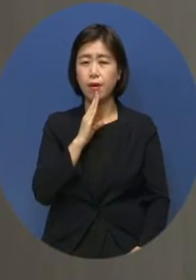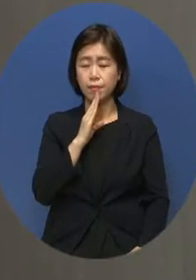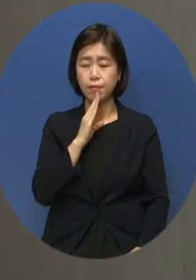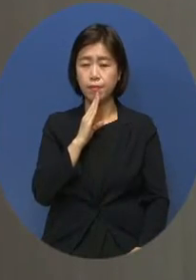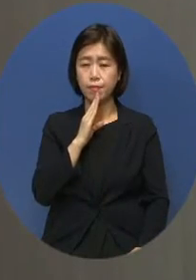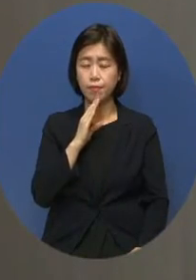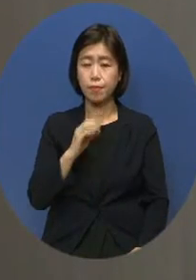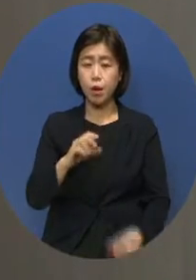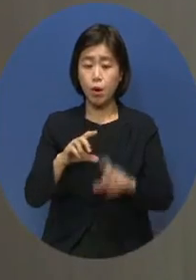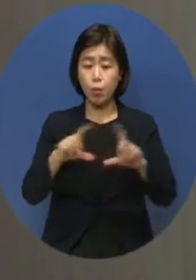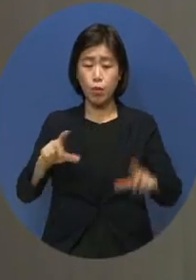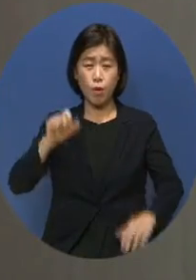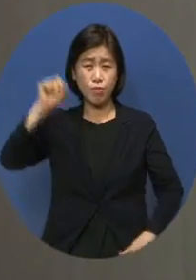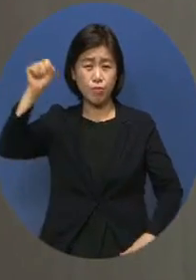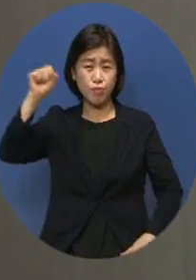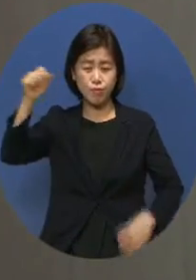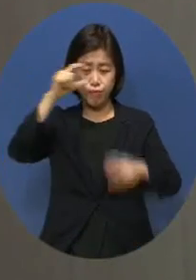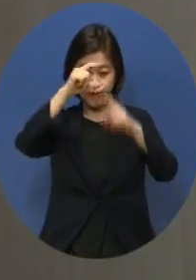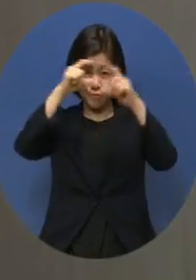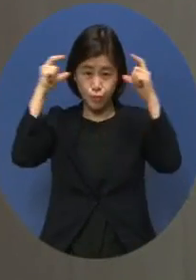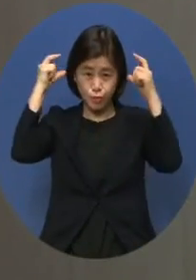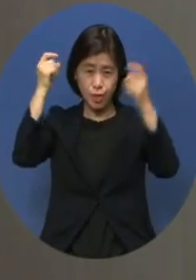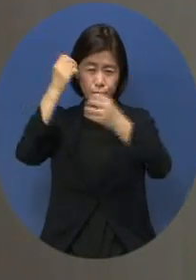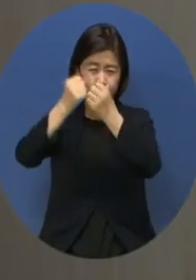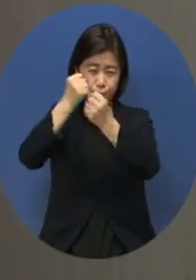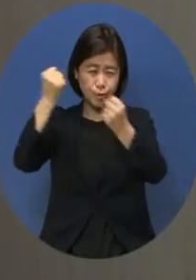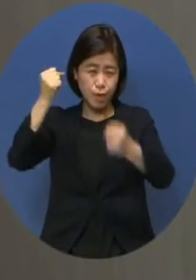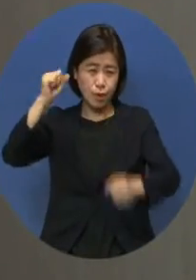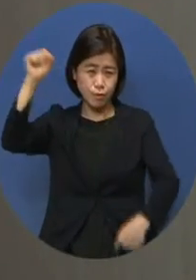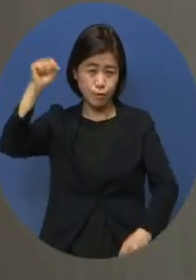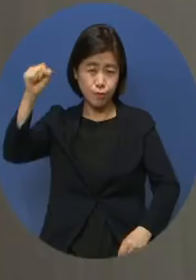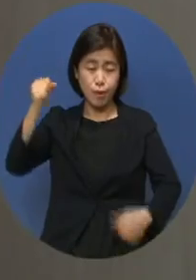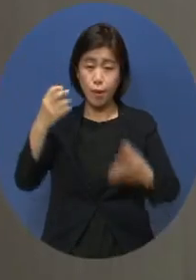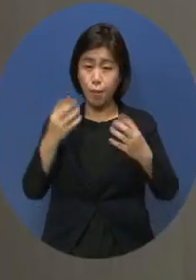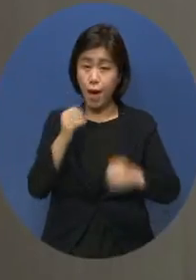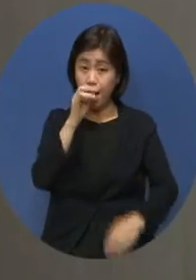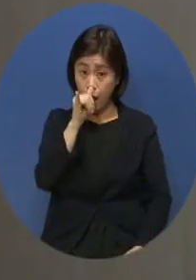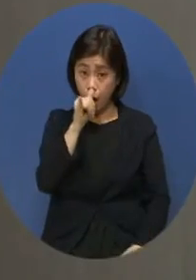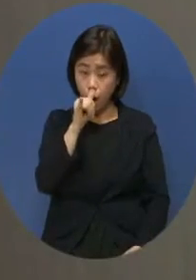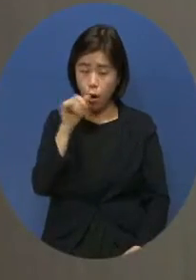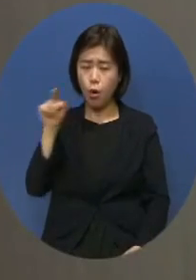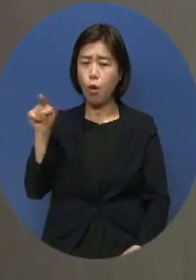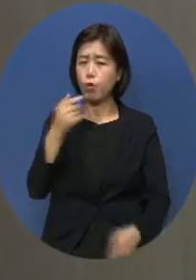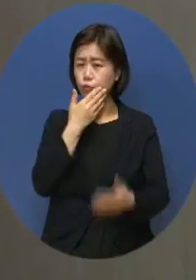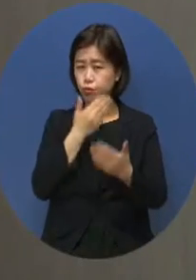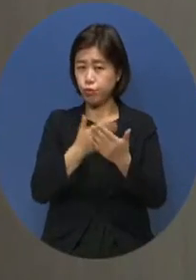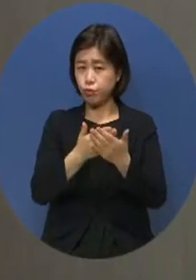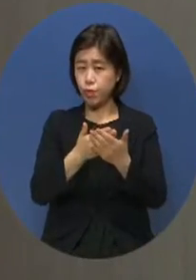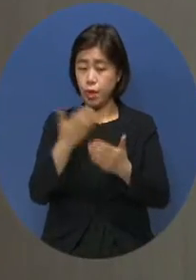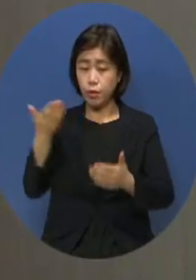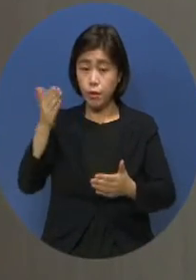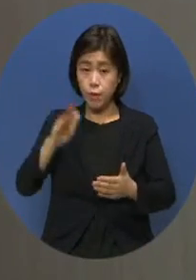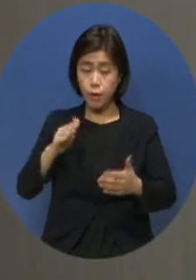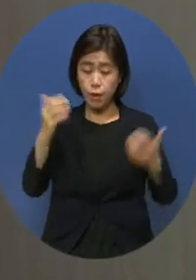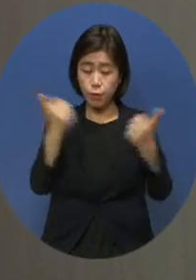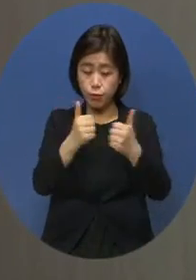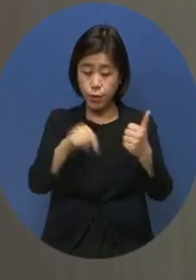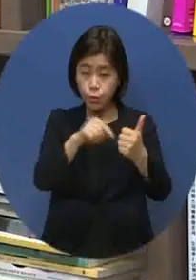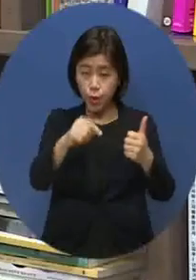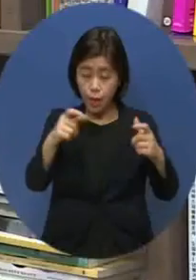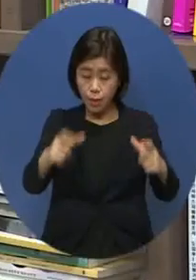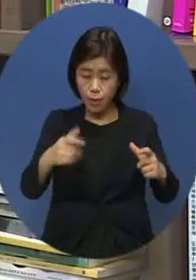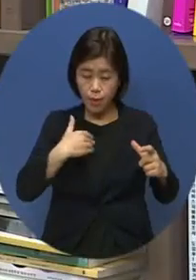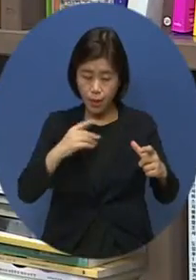해달라라고 요청하는 거는 굉장히 중요하지만 네. 이것뿐만 아니라 그 안에 들어가서 내가 할 수도 있다는 생각을 하게 된